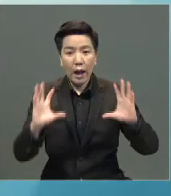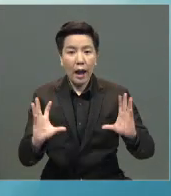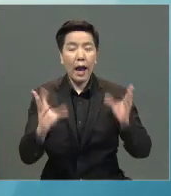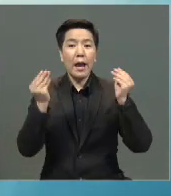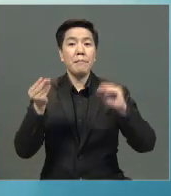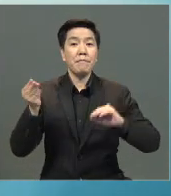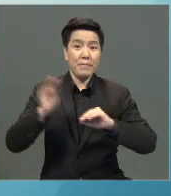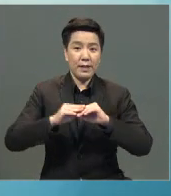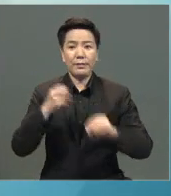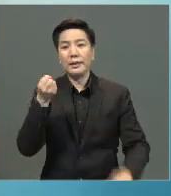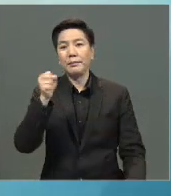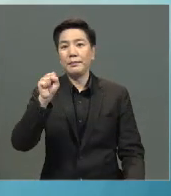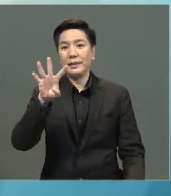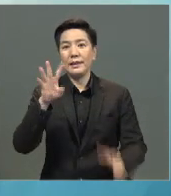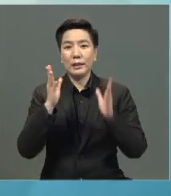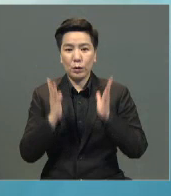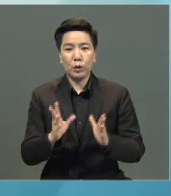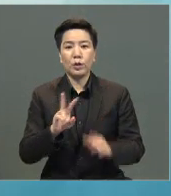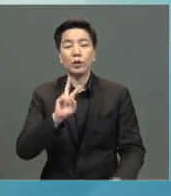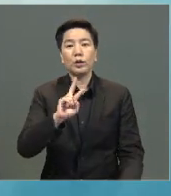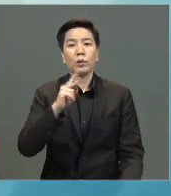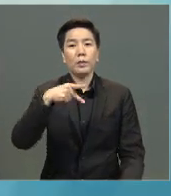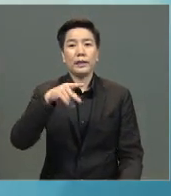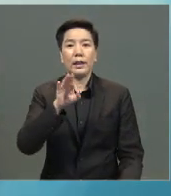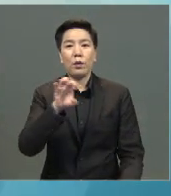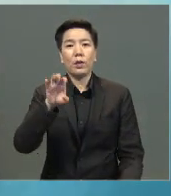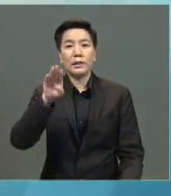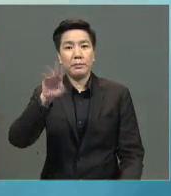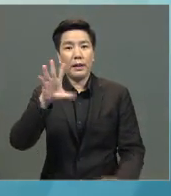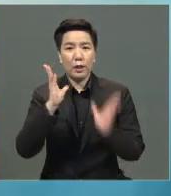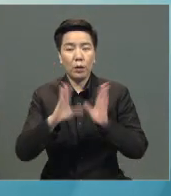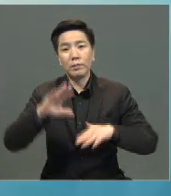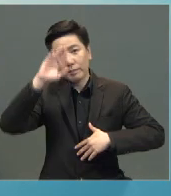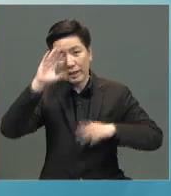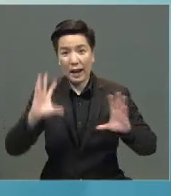รายแล้วก็มีคนที่หายแล้วเพิ่มขึ้น 14รายนะครับเป็น2945